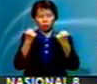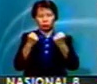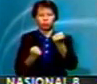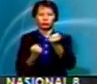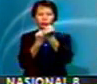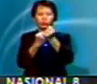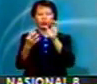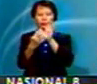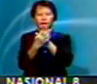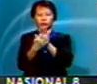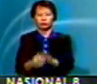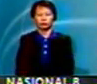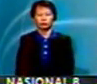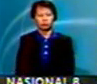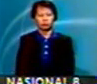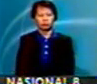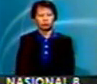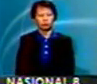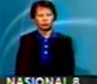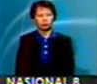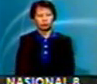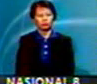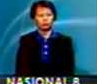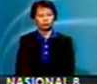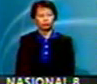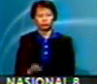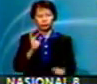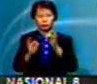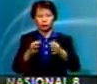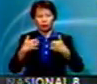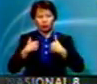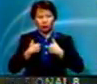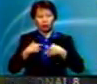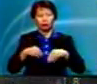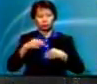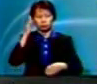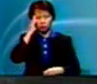penyokong PAS. Kita terima jawatan Menteri Besar Selangor.